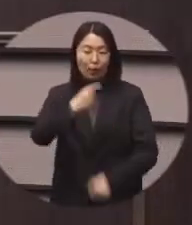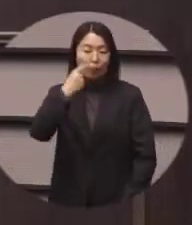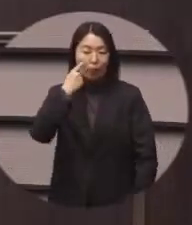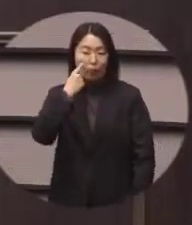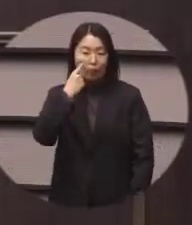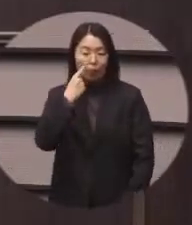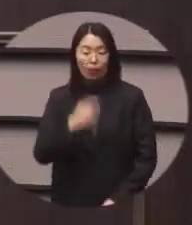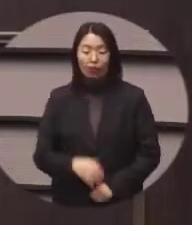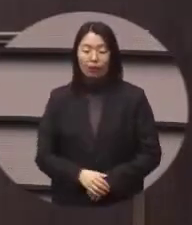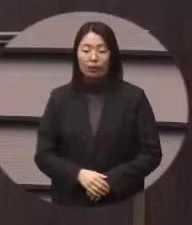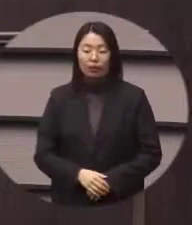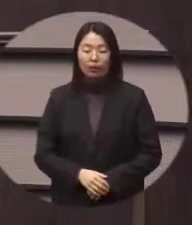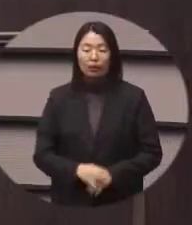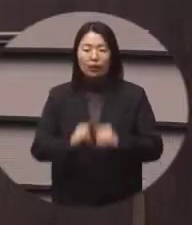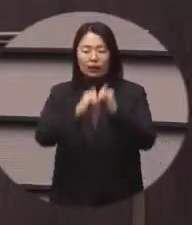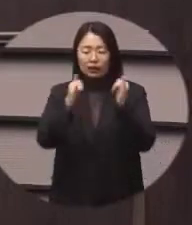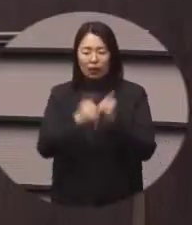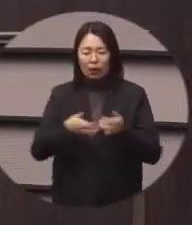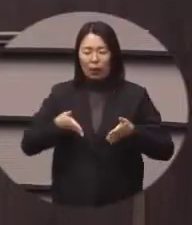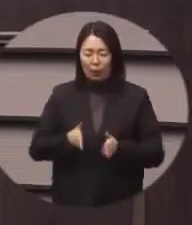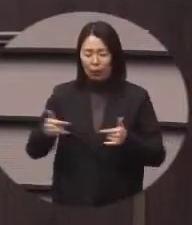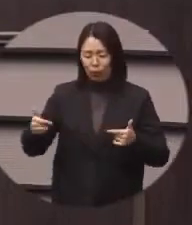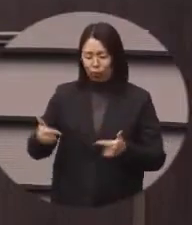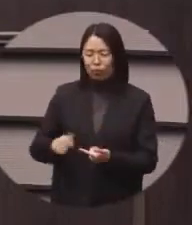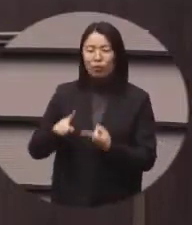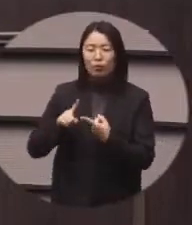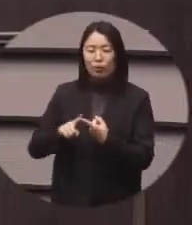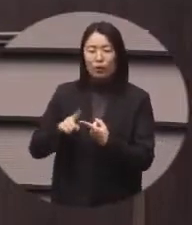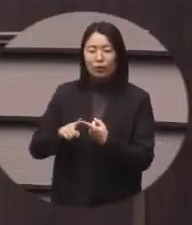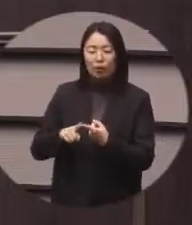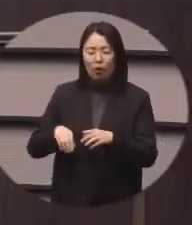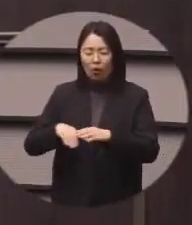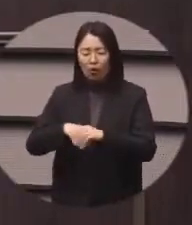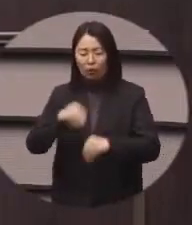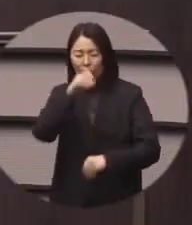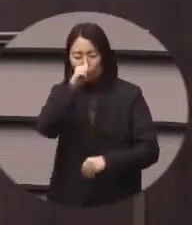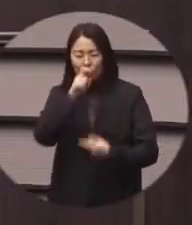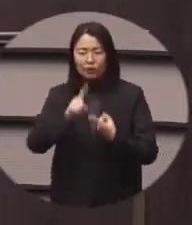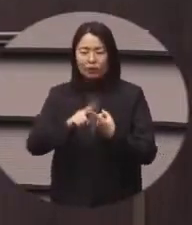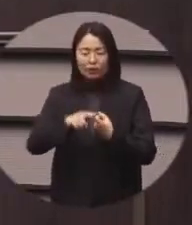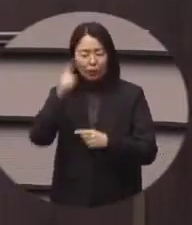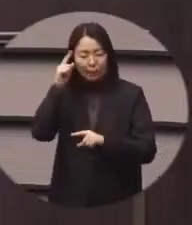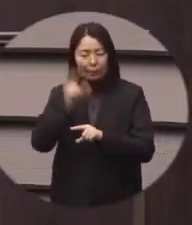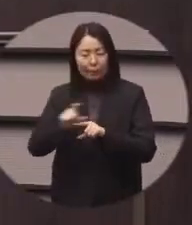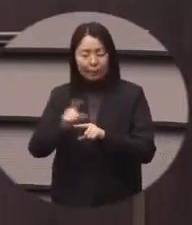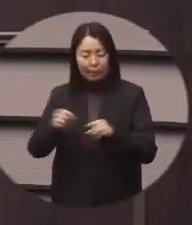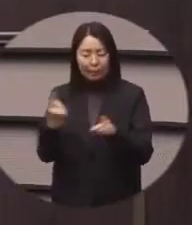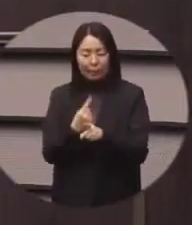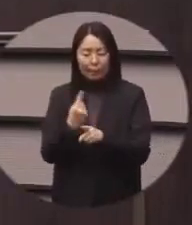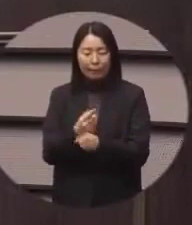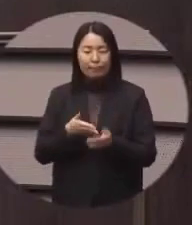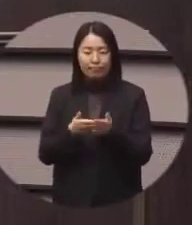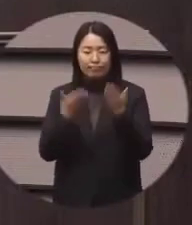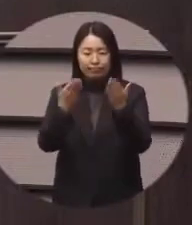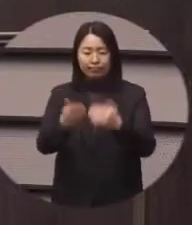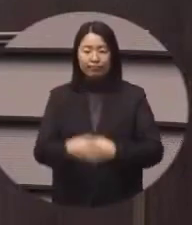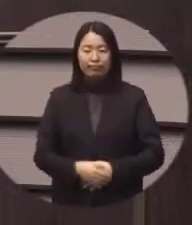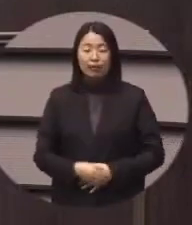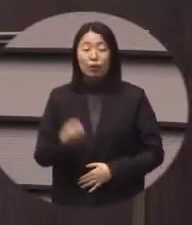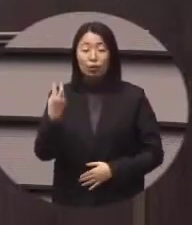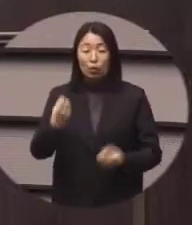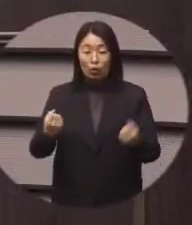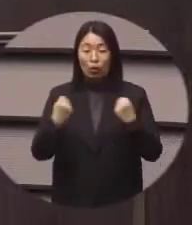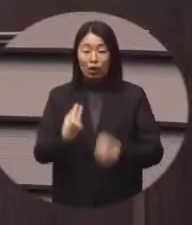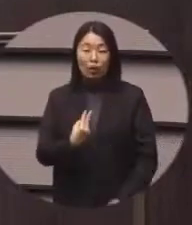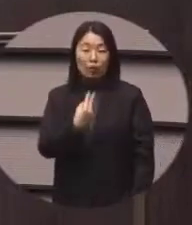이슈인 저출생에 대응하기 위한 실효성 있는 정책을 펼치겠습니다. 이를 위해 난임 시술비 건강보험 급여